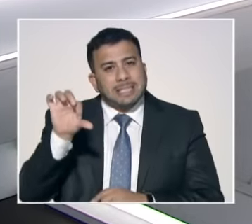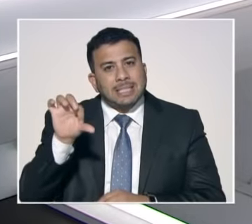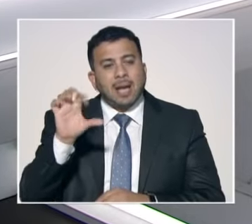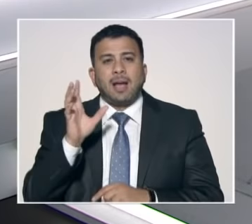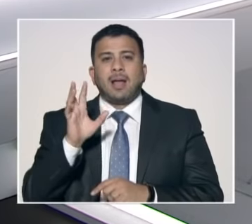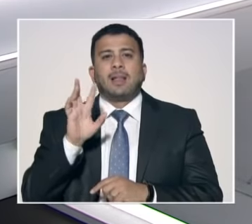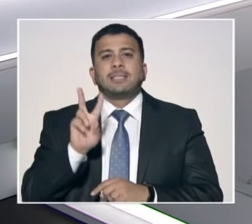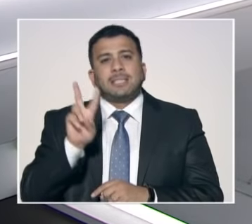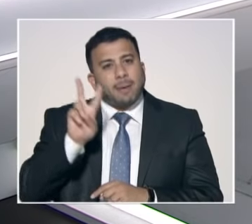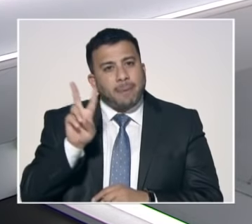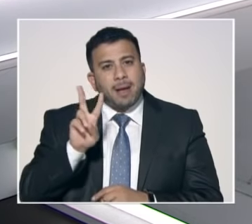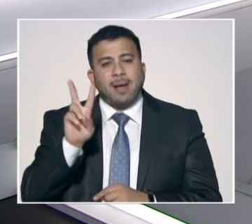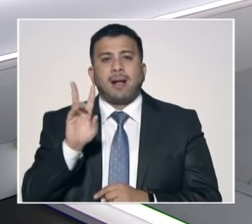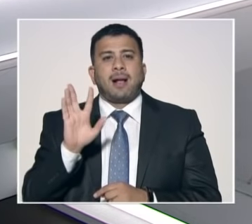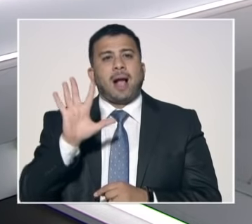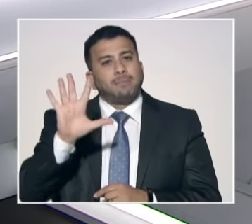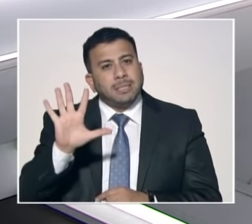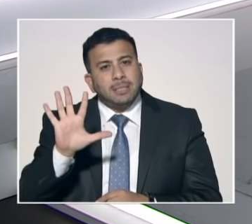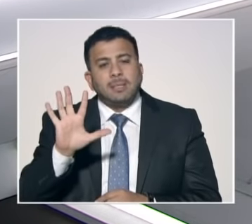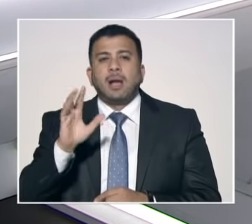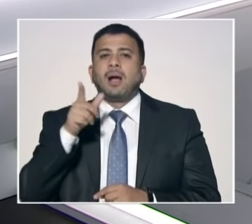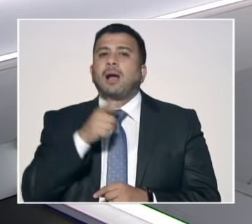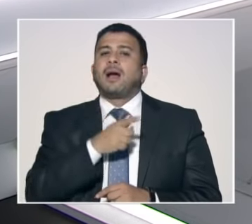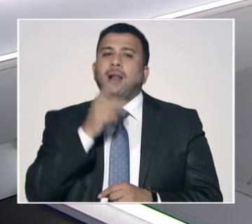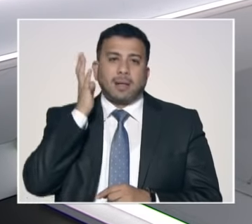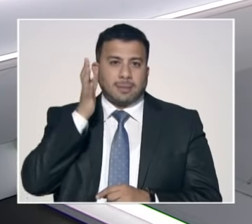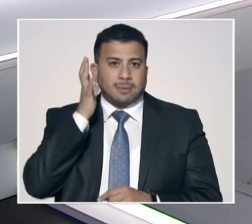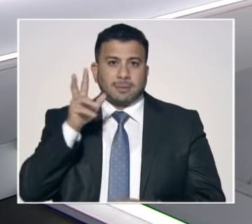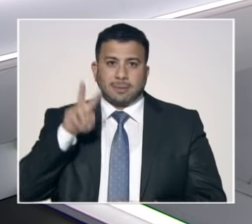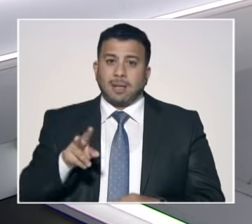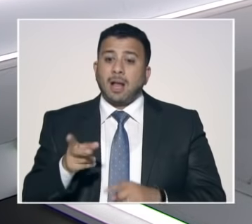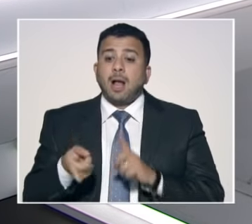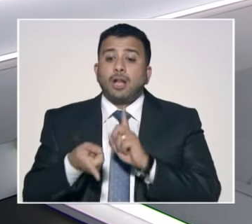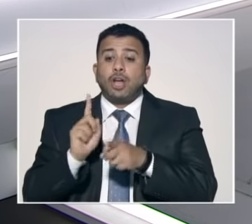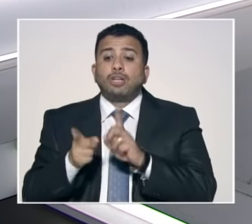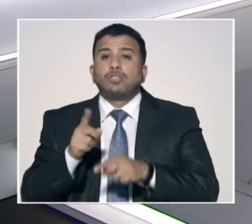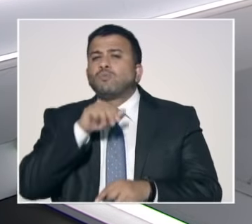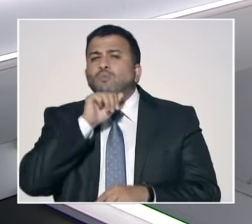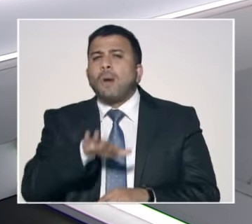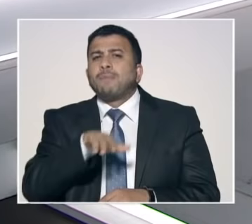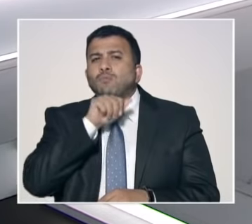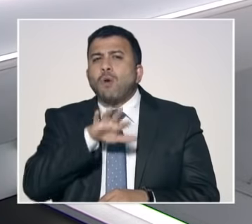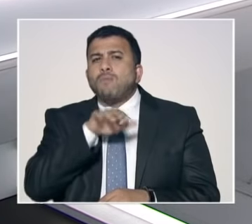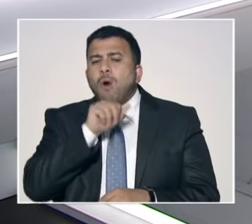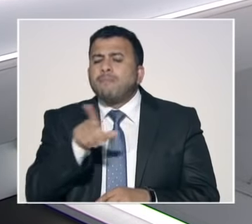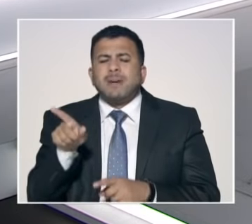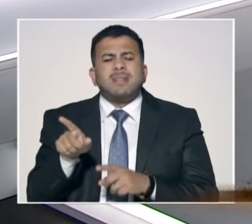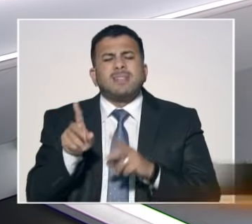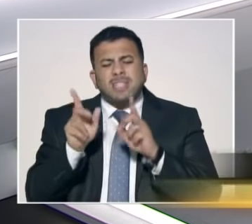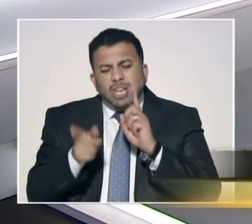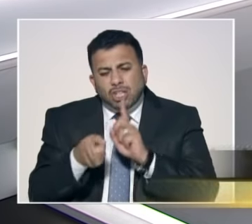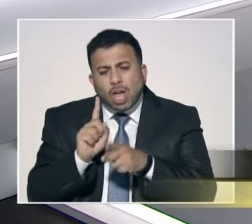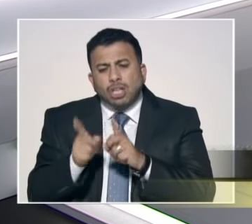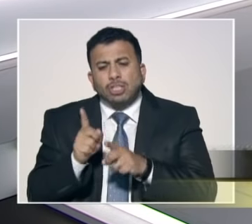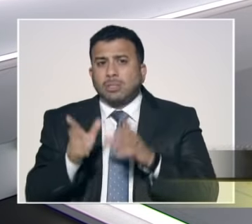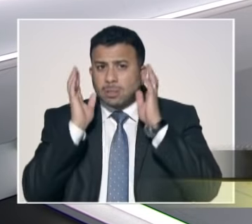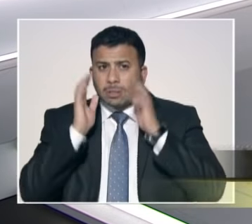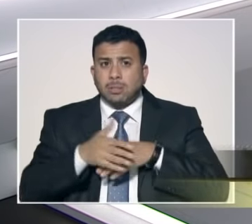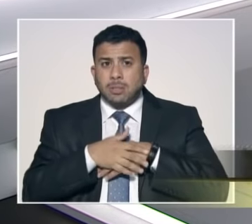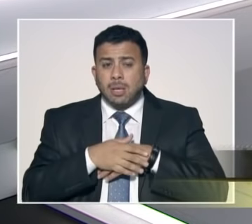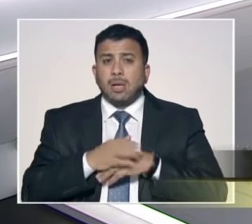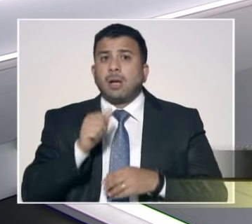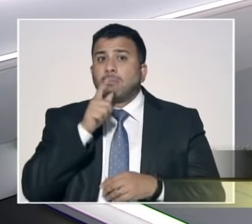يصلي من الليل 12 ركعة، عفوا 11 ركعة، 11 ركعة. وثبت عنه بأنه صلى